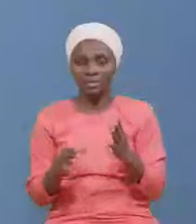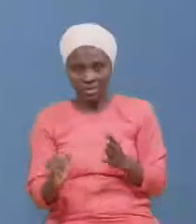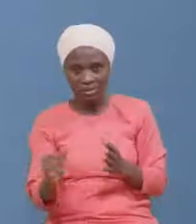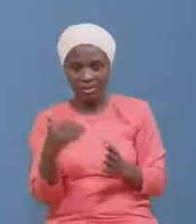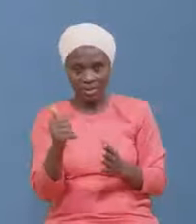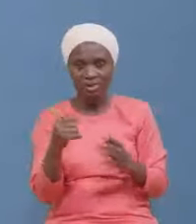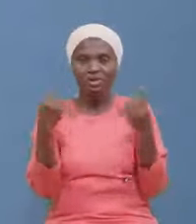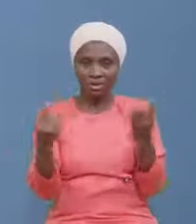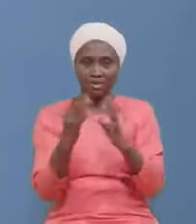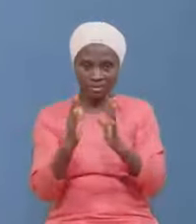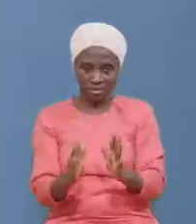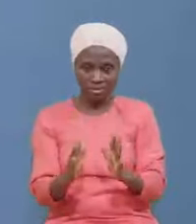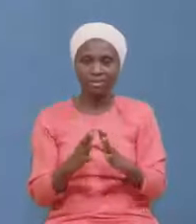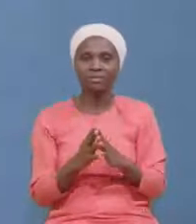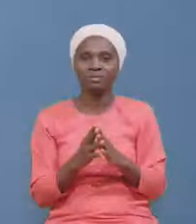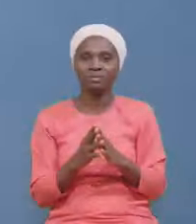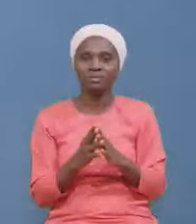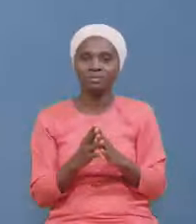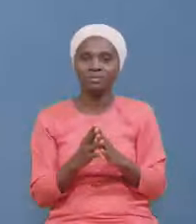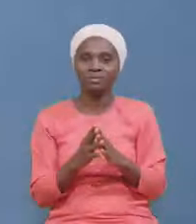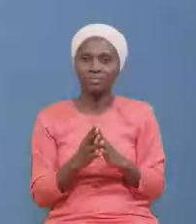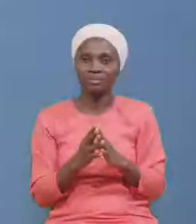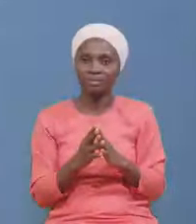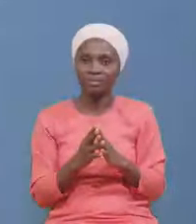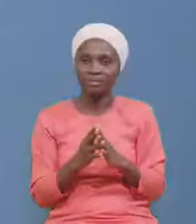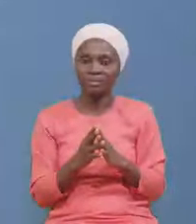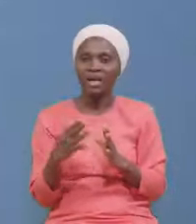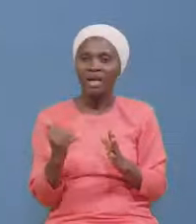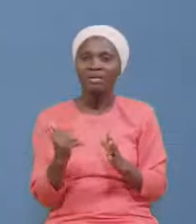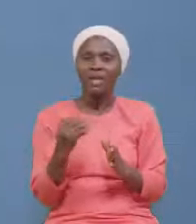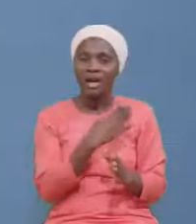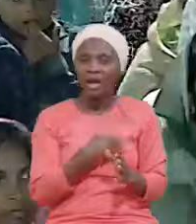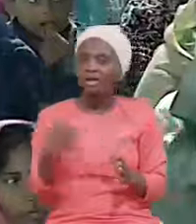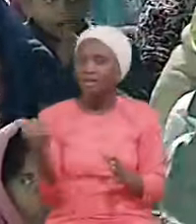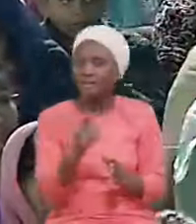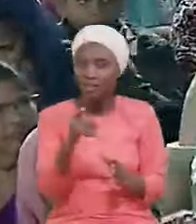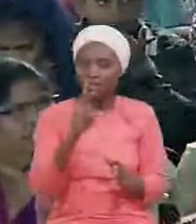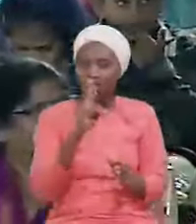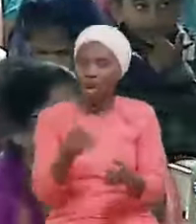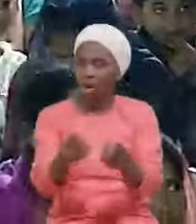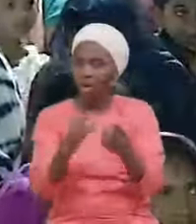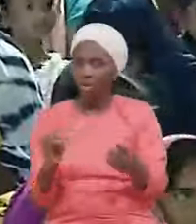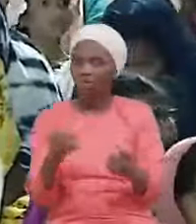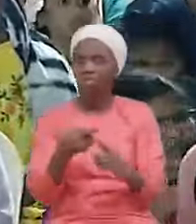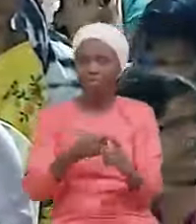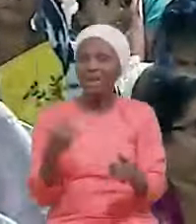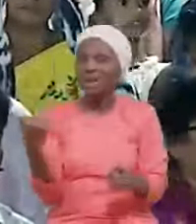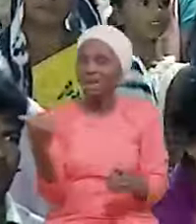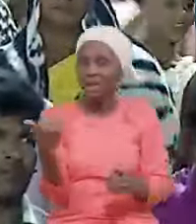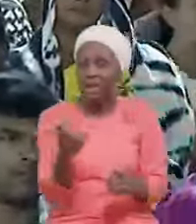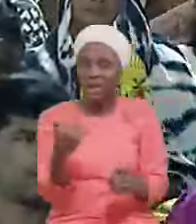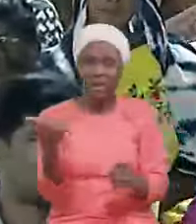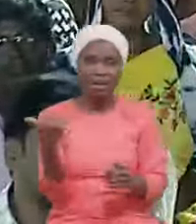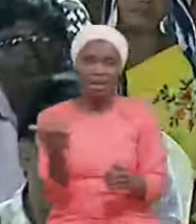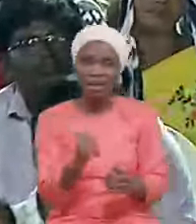ఒక కొద్ది పాపమే అయినా అతడు కూడా పాపియే. And wherever you are coming from, మీరు ఎక్కడి నుంచి వచ్చినా సరే, whoever you are, మీరు